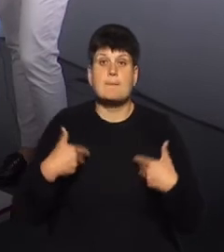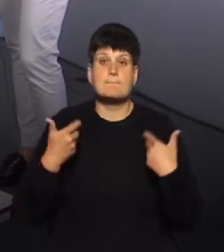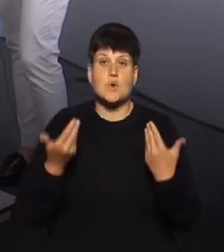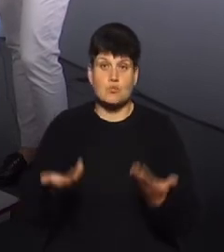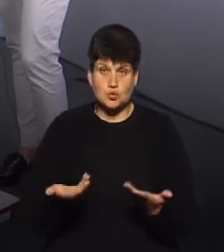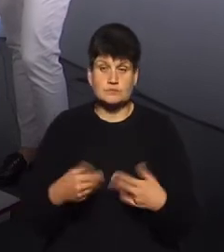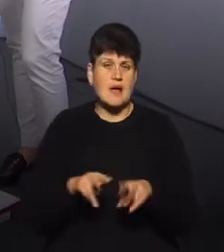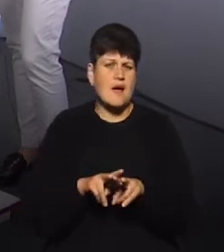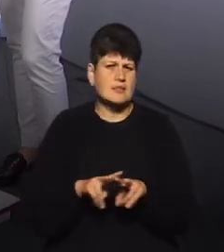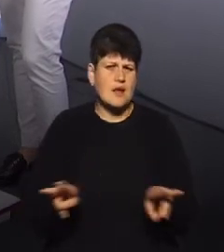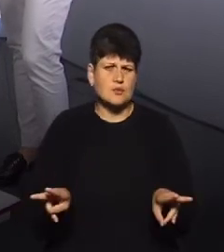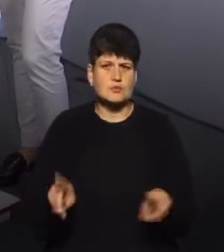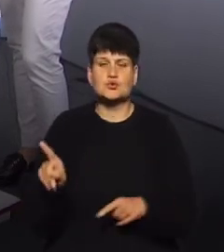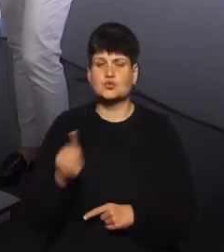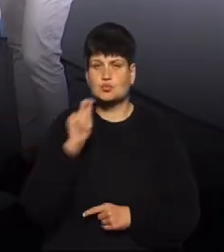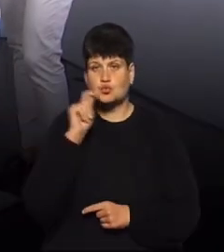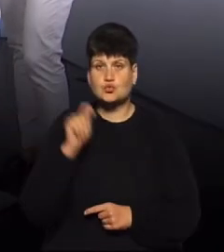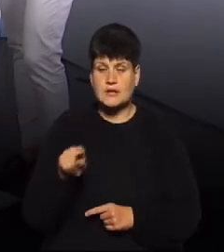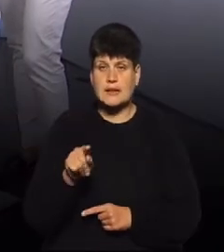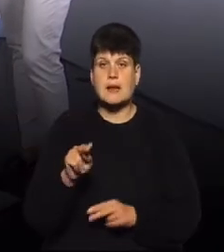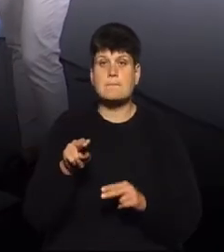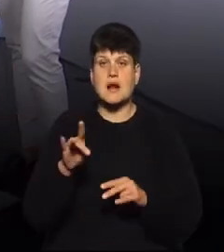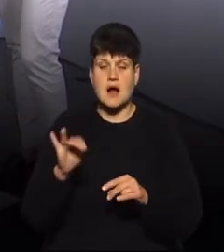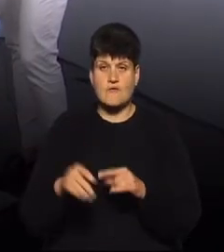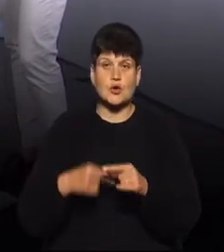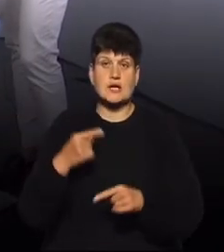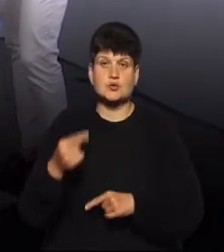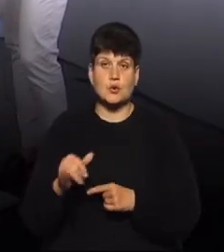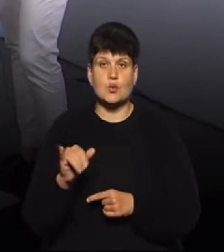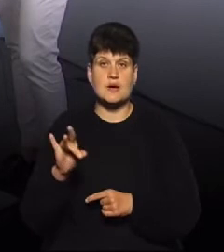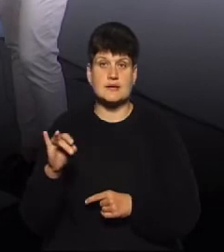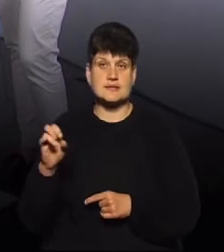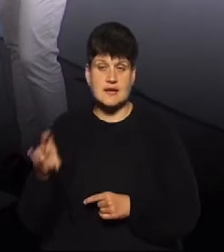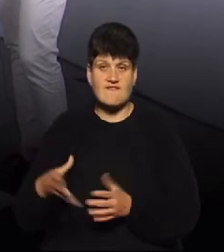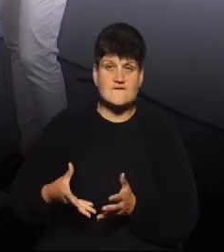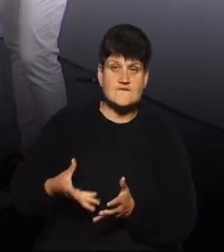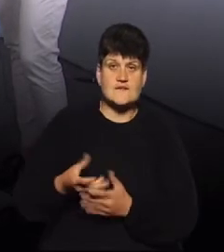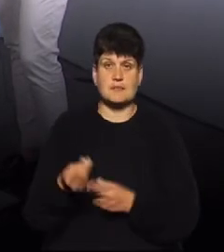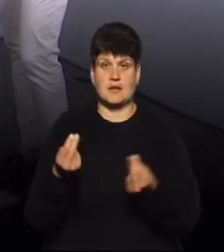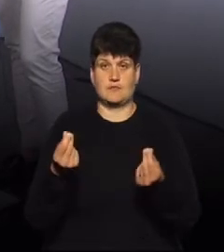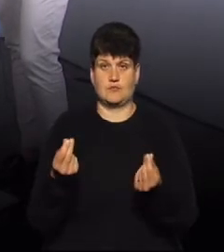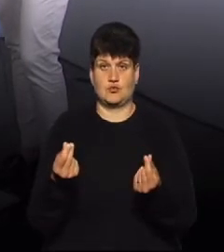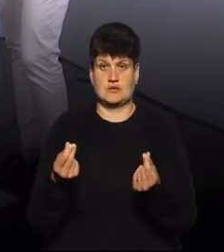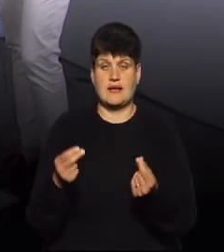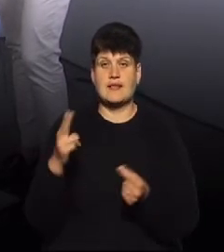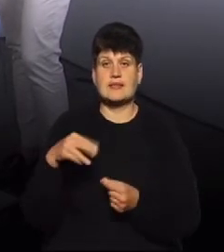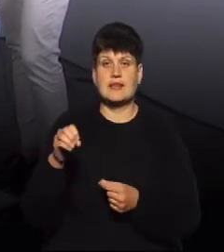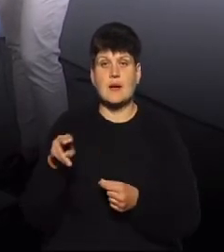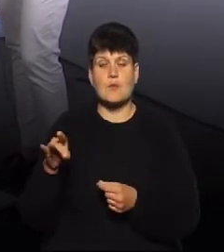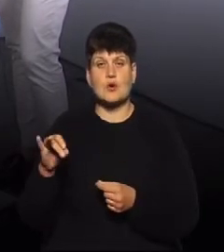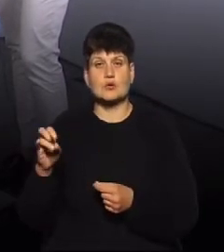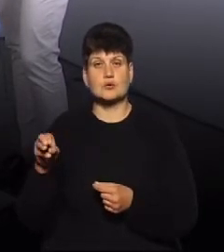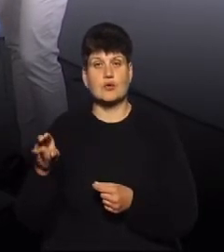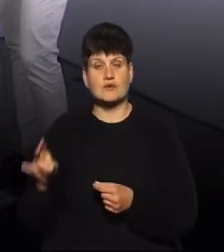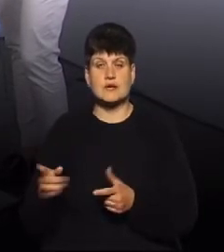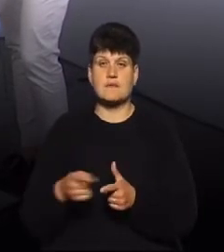щоб Україна, як правонаступниця УРСР, виплатила грошові компенсації депортованим, або, якщо їх вже,